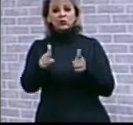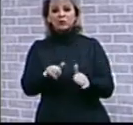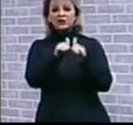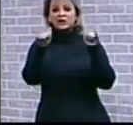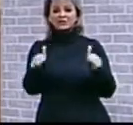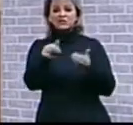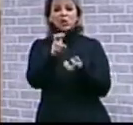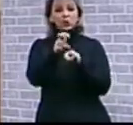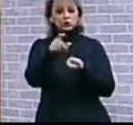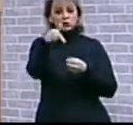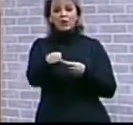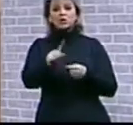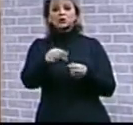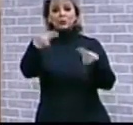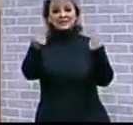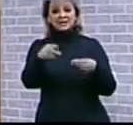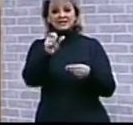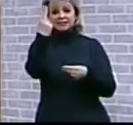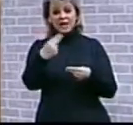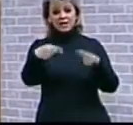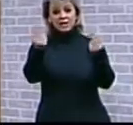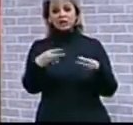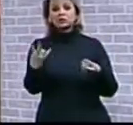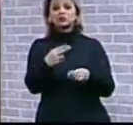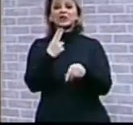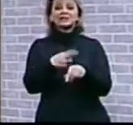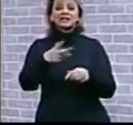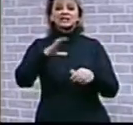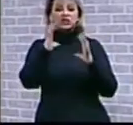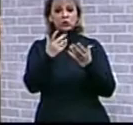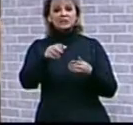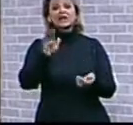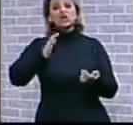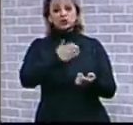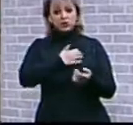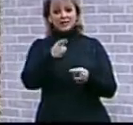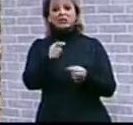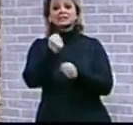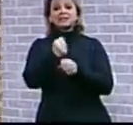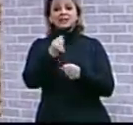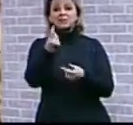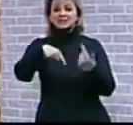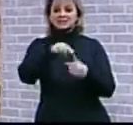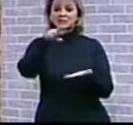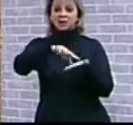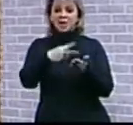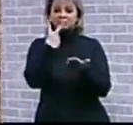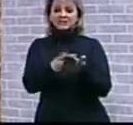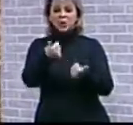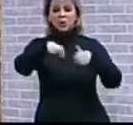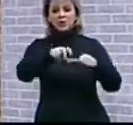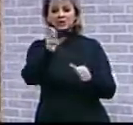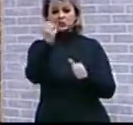разведению грызунов. Чтобы заключить социальный контракт, нужно доказать серьезность намерений, составить бизнес-план и представить его в